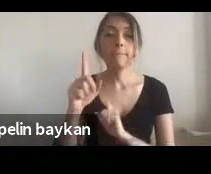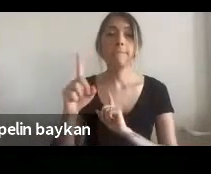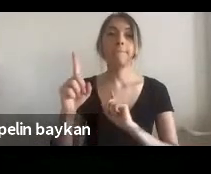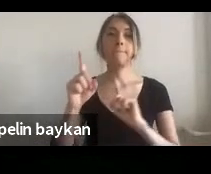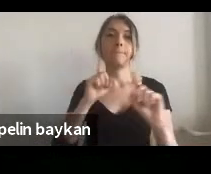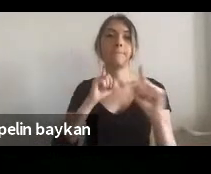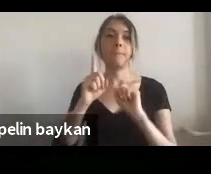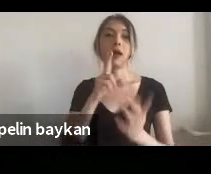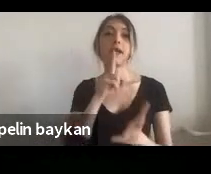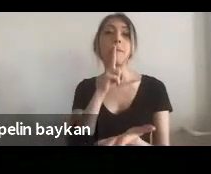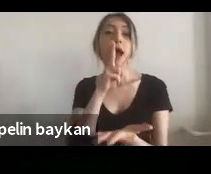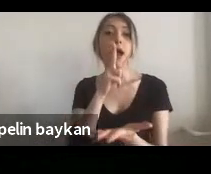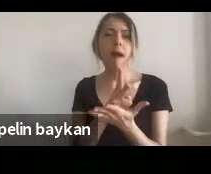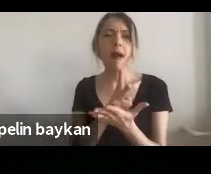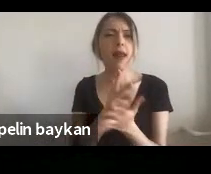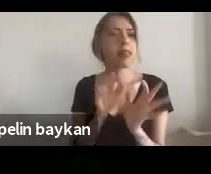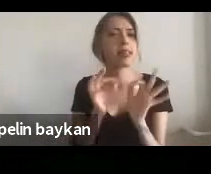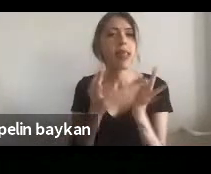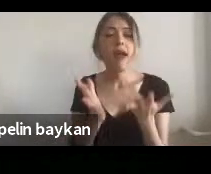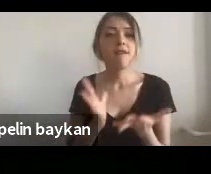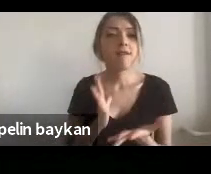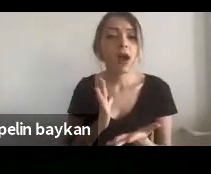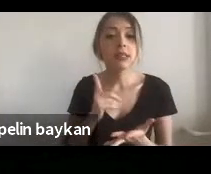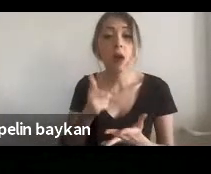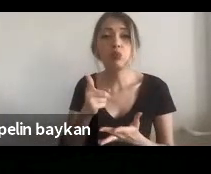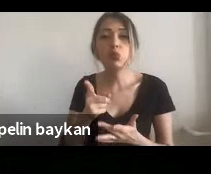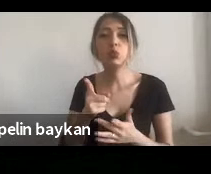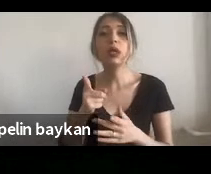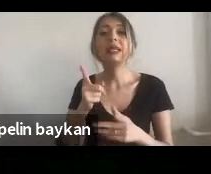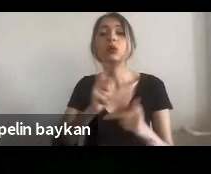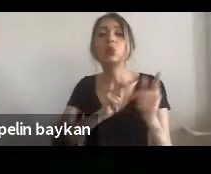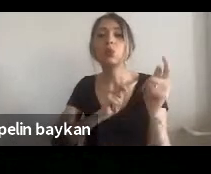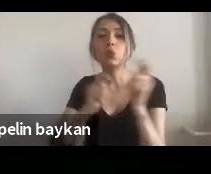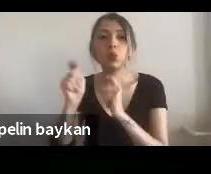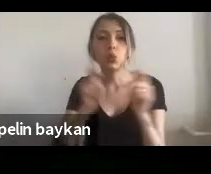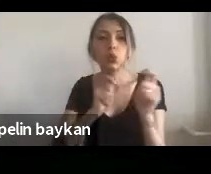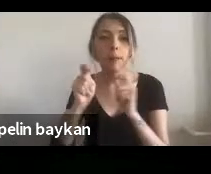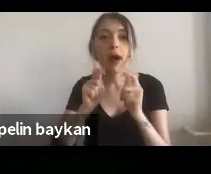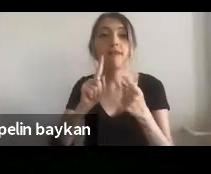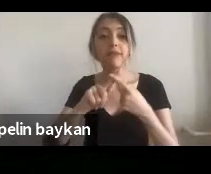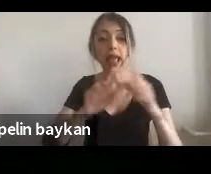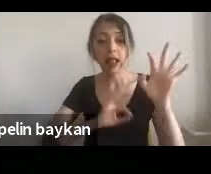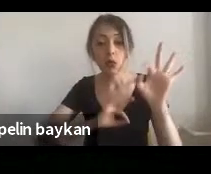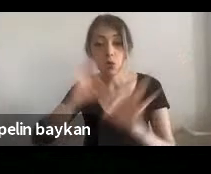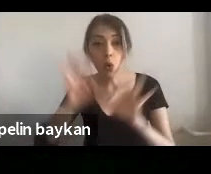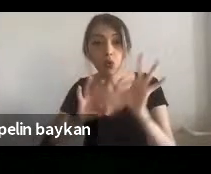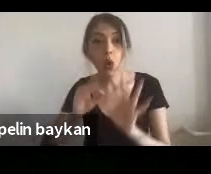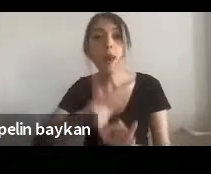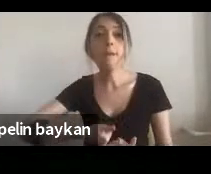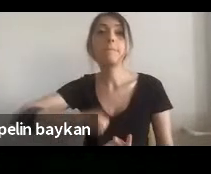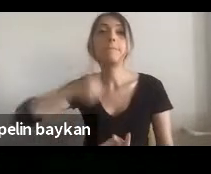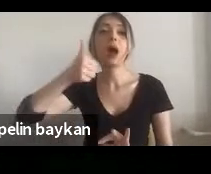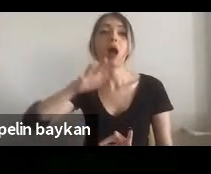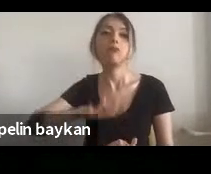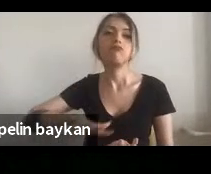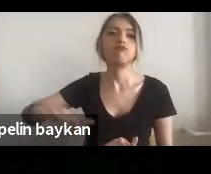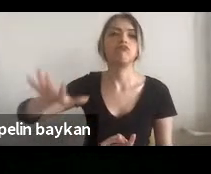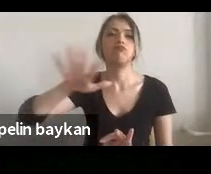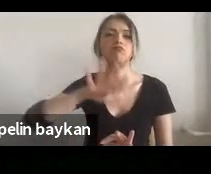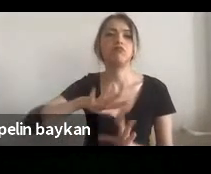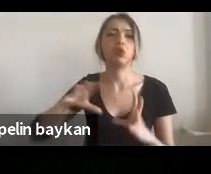kararlarının uygulanmasının denetlenmesi mekanizması Bakanlar Komitesi eliyle yürütülüyor.